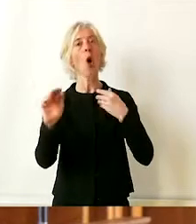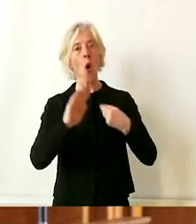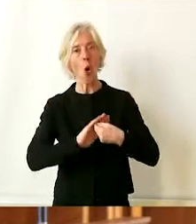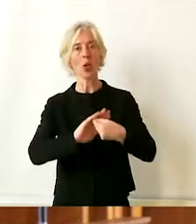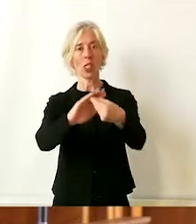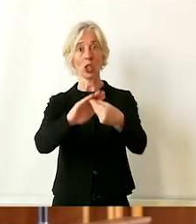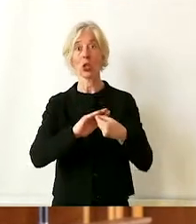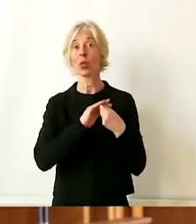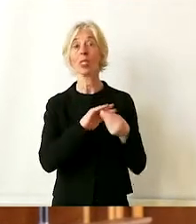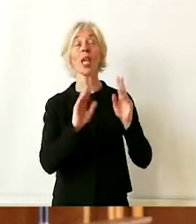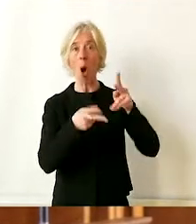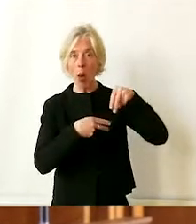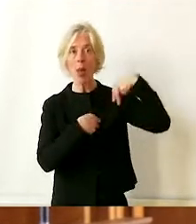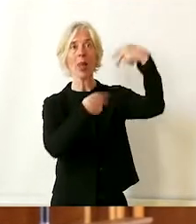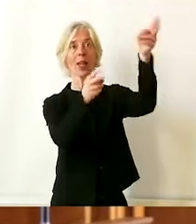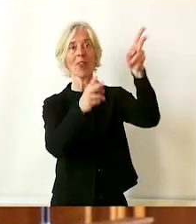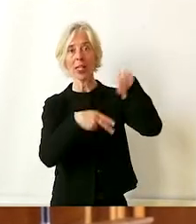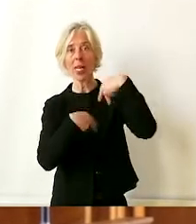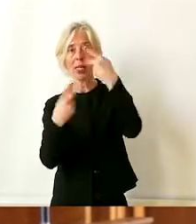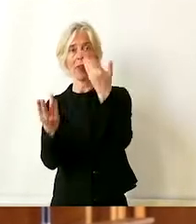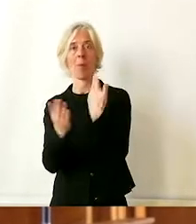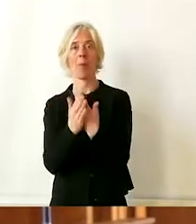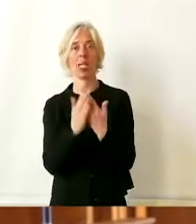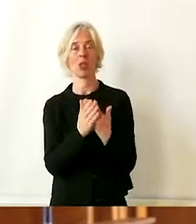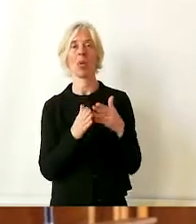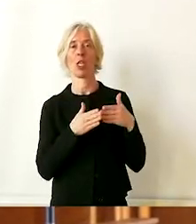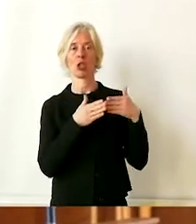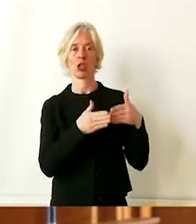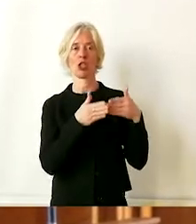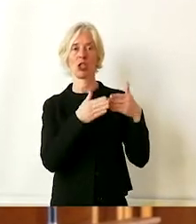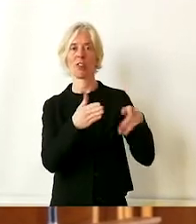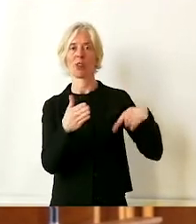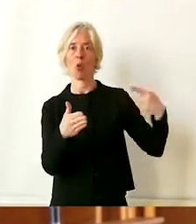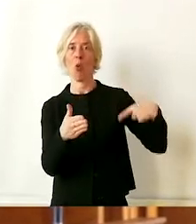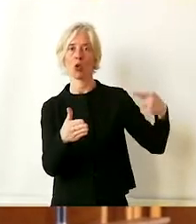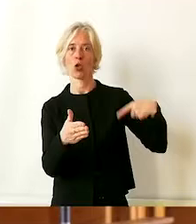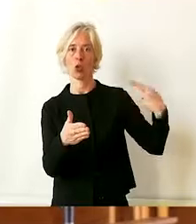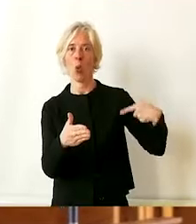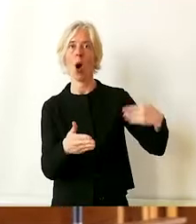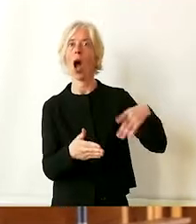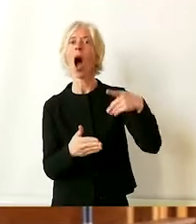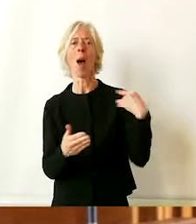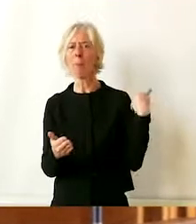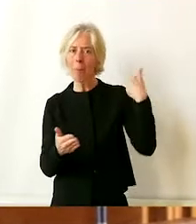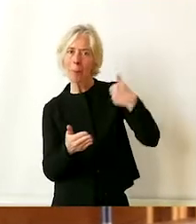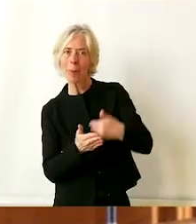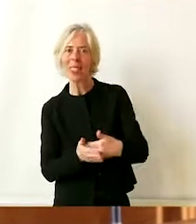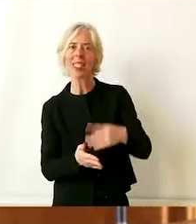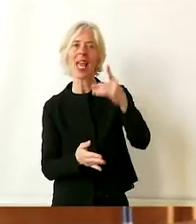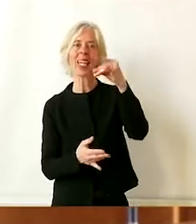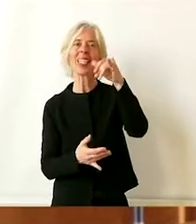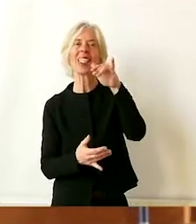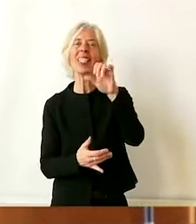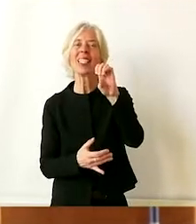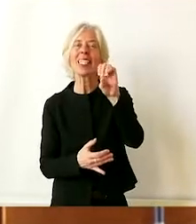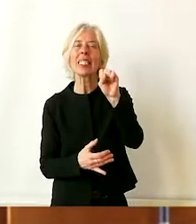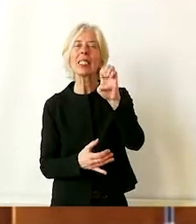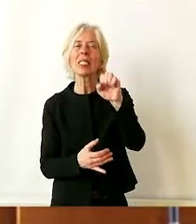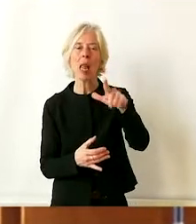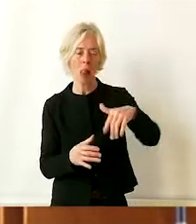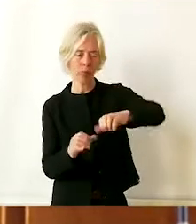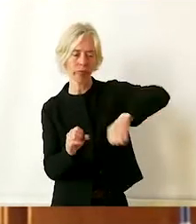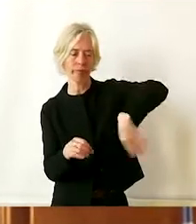Schiffsmotoren, die jetzt nicht mit Schwerdiesel, sondern mit modernen Treibstoffen fahren und deshalb massiv